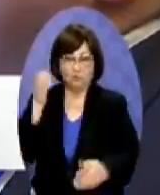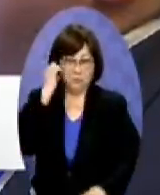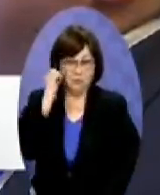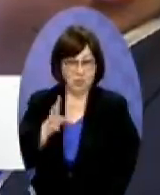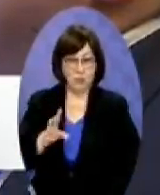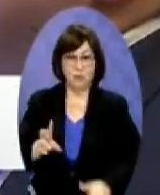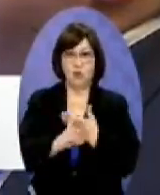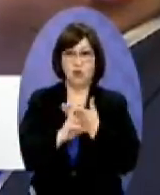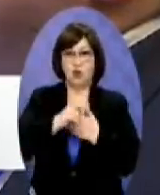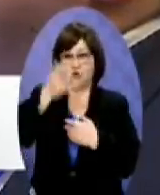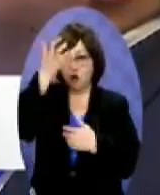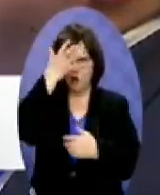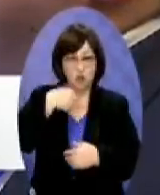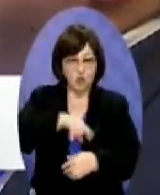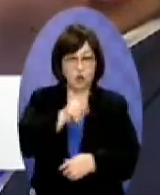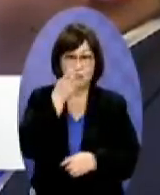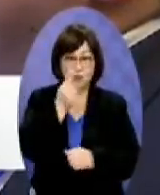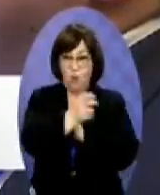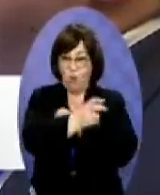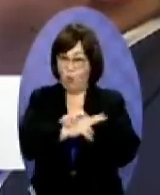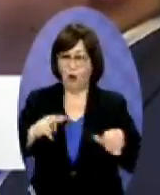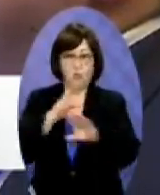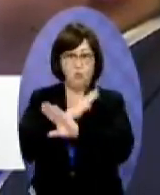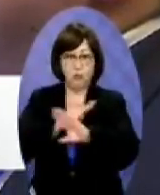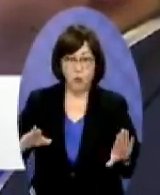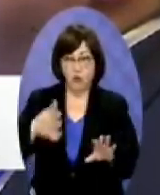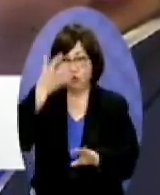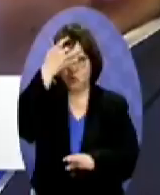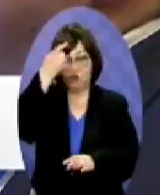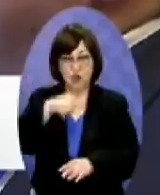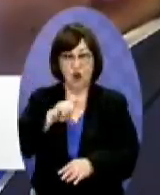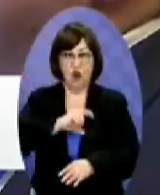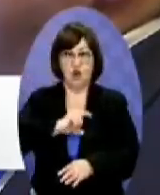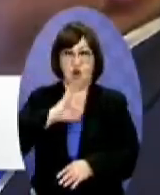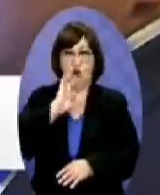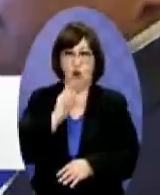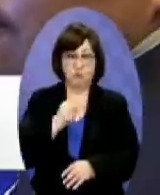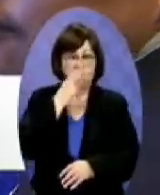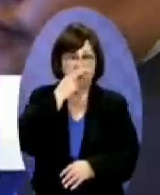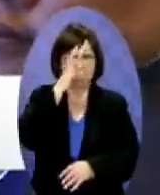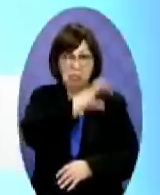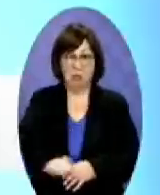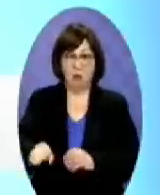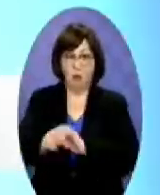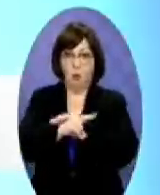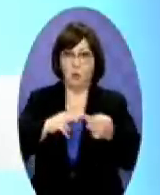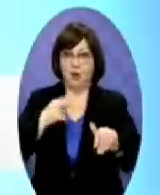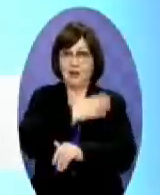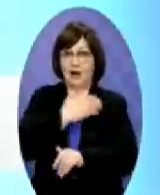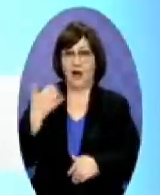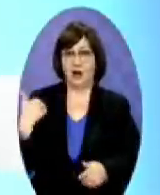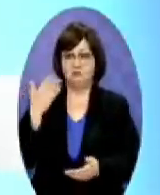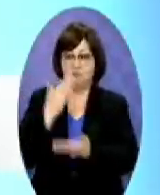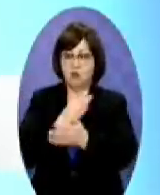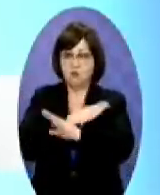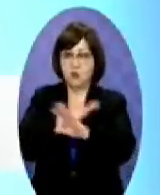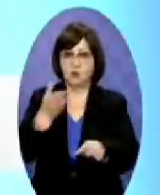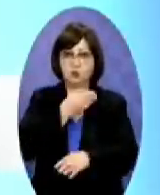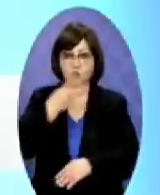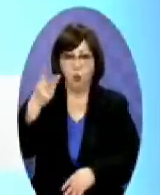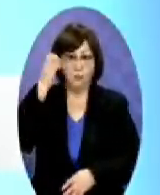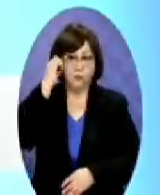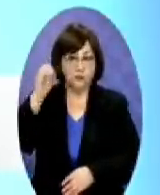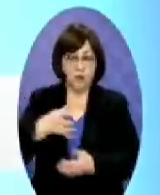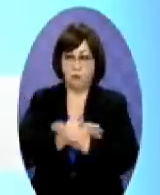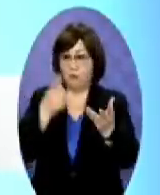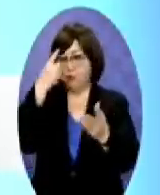өмчнөөс хулгай хийж болохгүй. Төрийн өмчөнд хуруу дүрж болохгүй. Хулгайч дарга нар байж болохгүй шүү. Монголын хууль хяналтын байгууллага хийх